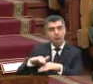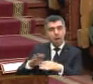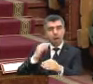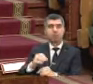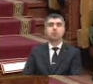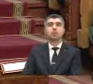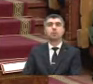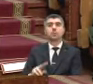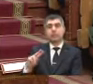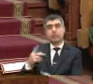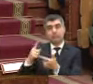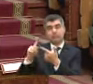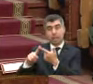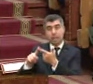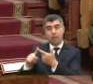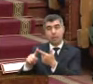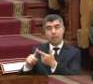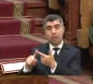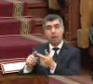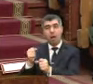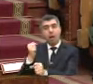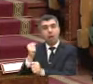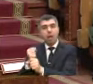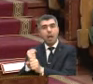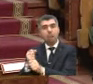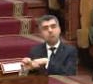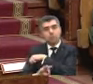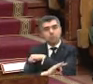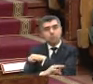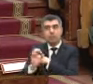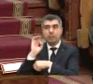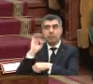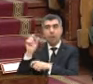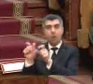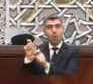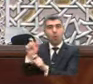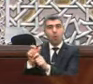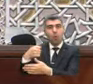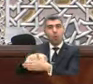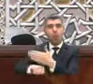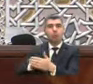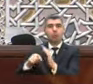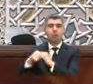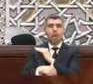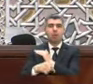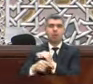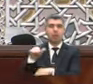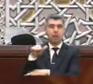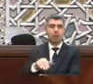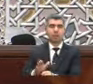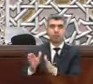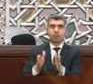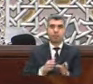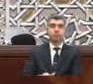ثانيا، يعني توظيف اليد العامله المحليه ارتباطا بهذه الاستثمارات. شكرا سيد الرئيس. شكرا سيد النائب المحترم.